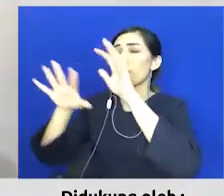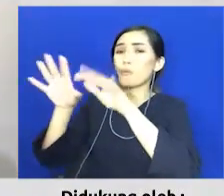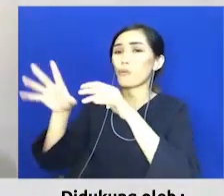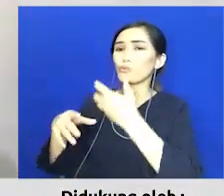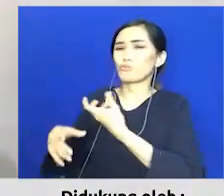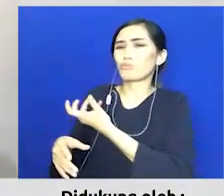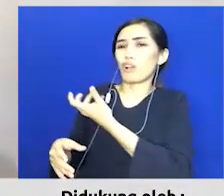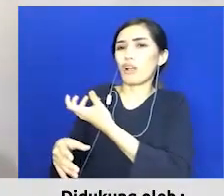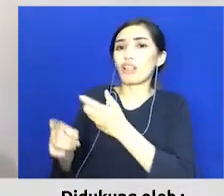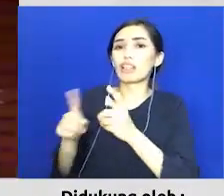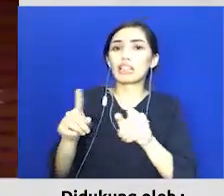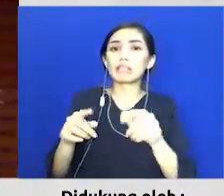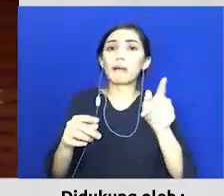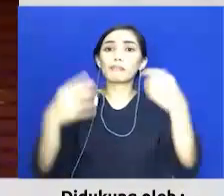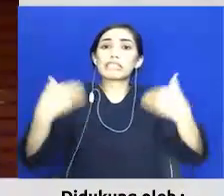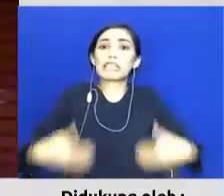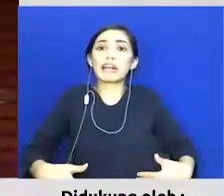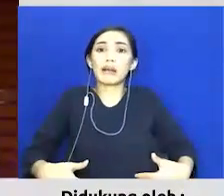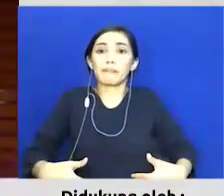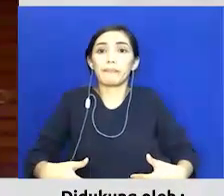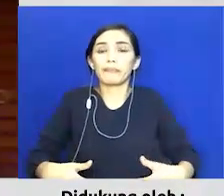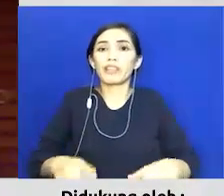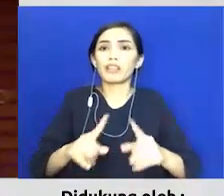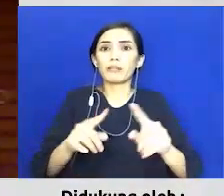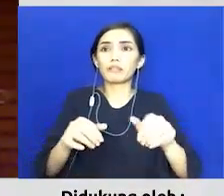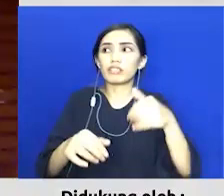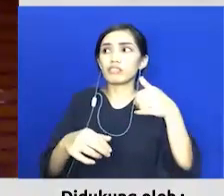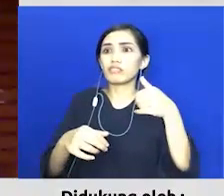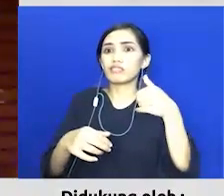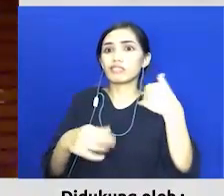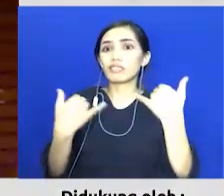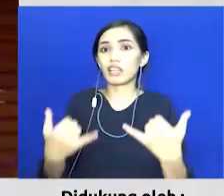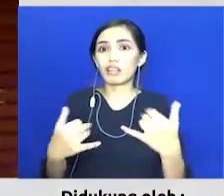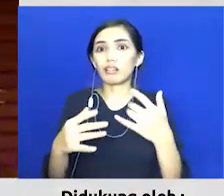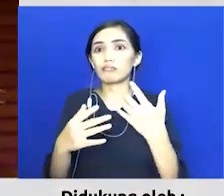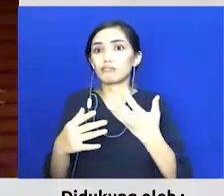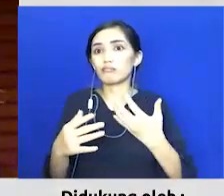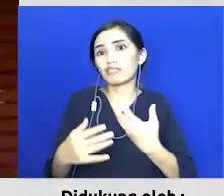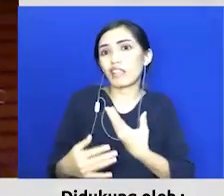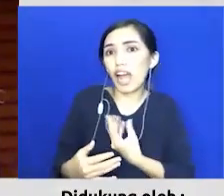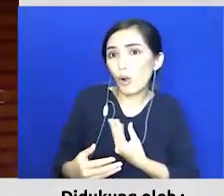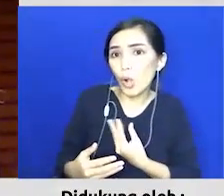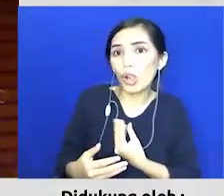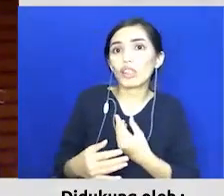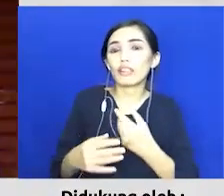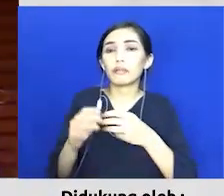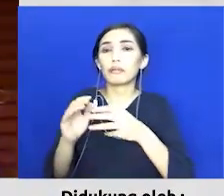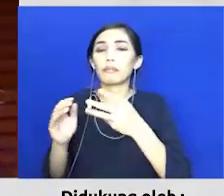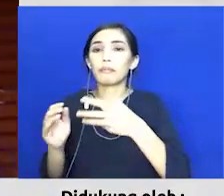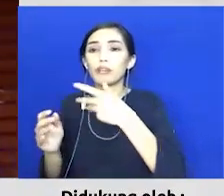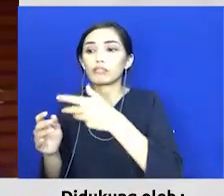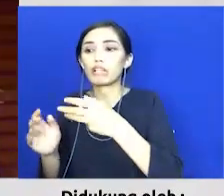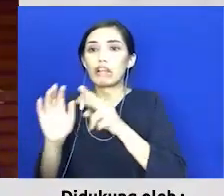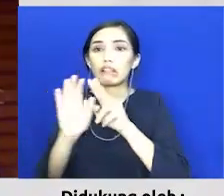masalah-masalah ini gitu. Takut nanti disensor, takut nanti mungkin ya, jadi ada kecenderungan seperti itu. Jadi yang aku rasa sangat penting ya,